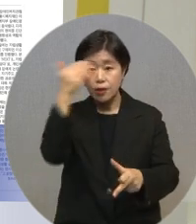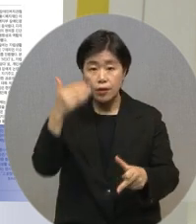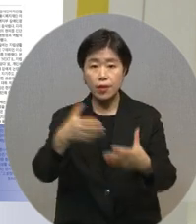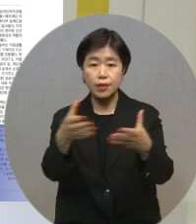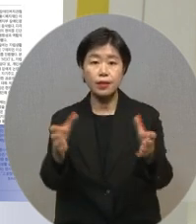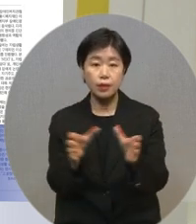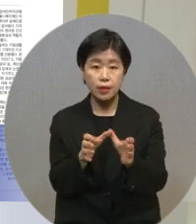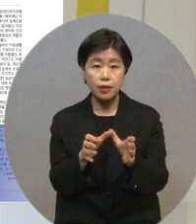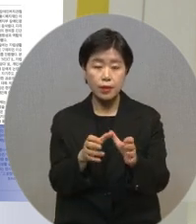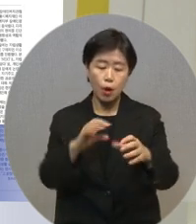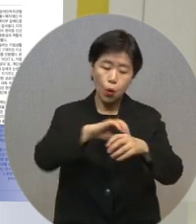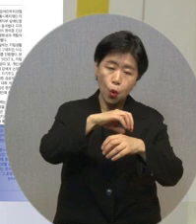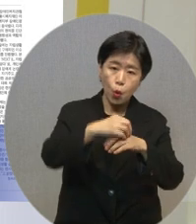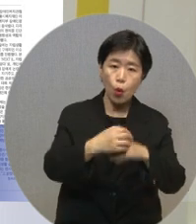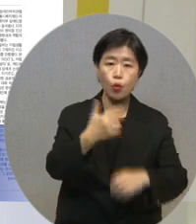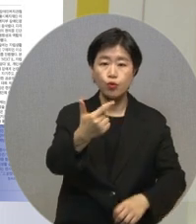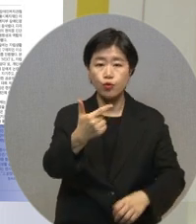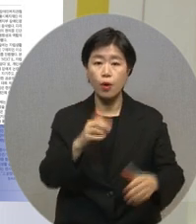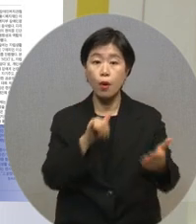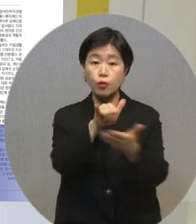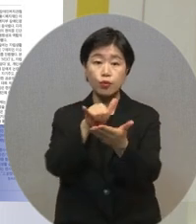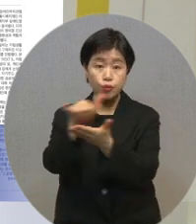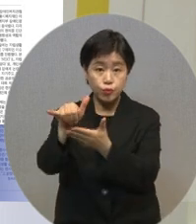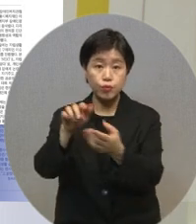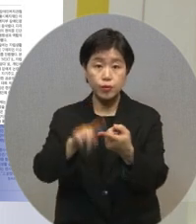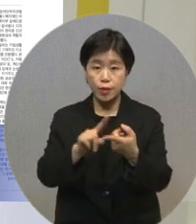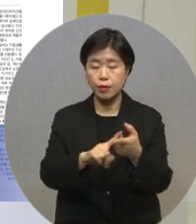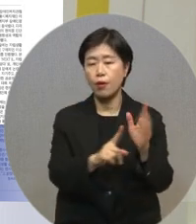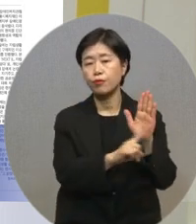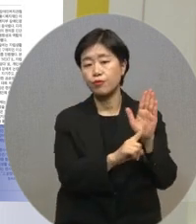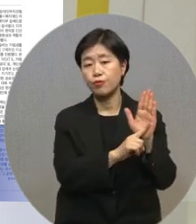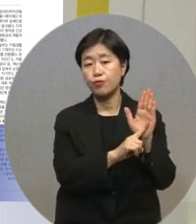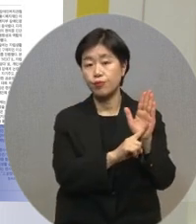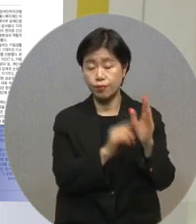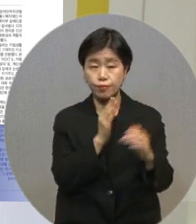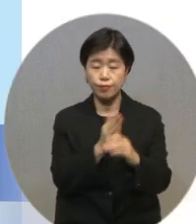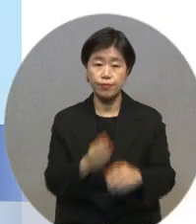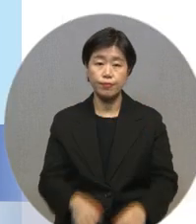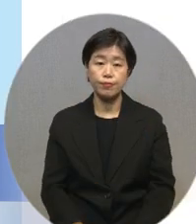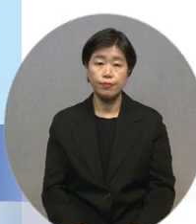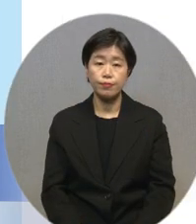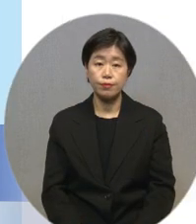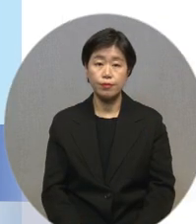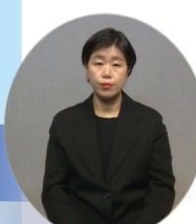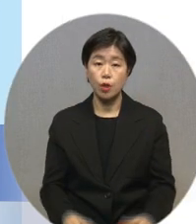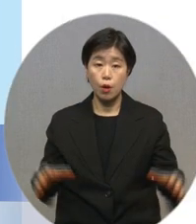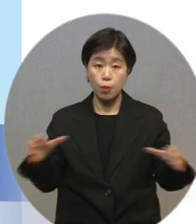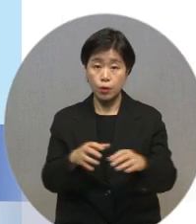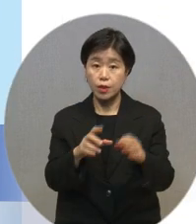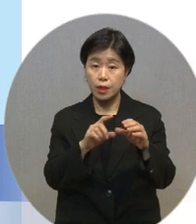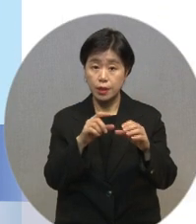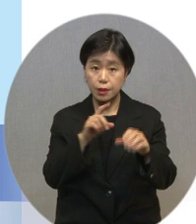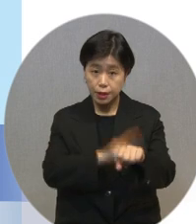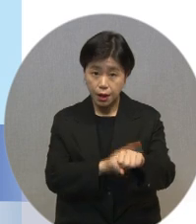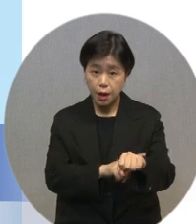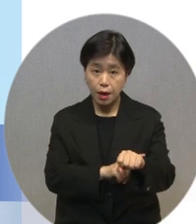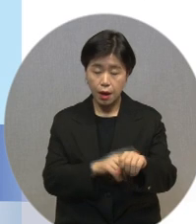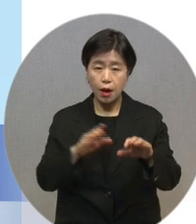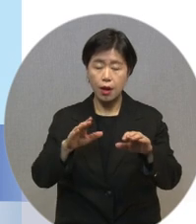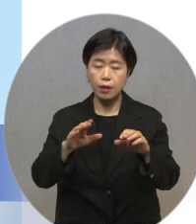도전하다가 올해도 해외 연수를 나서기 위해 단원을 모집합니다 모집 기간은 이달